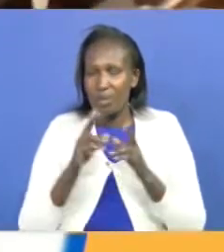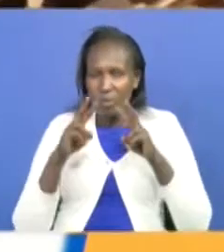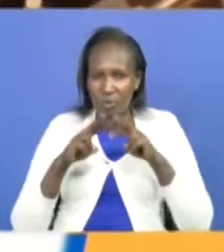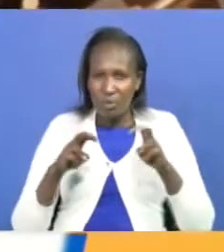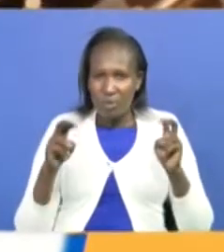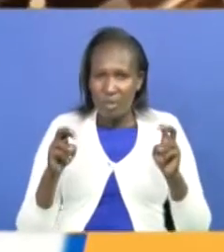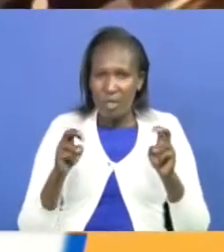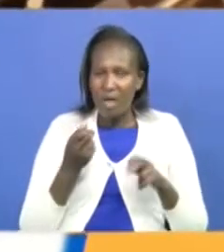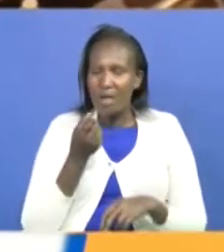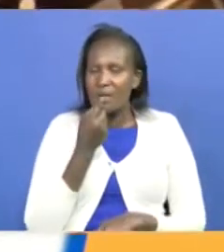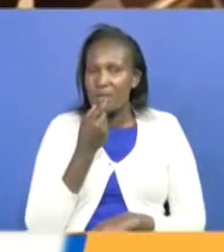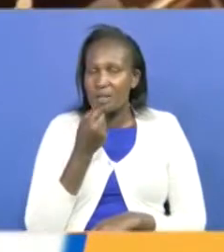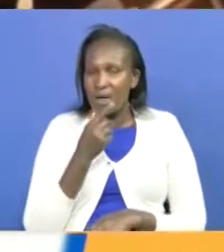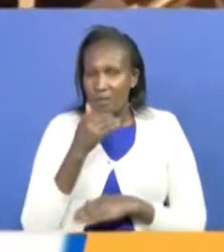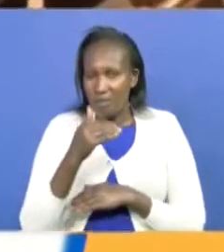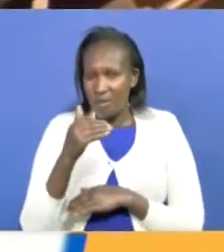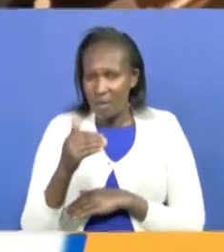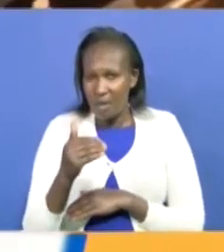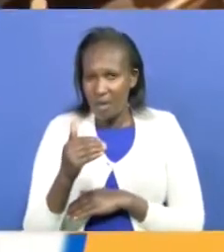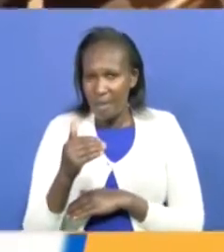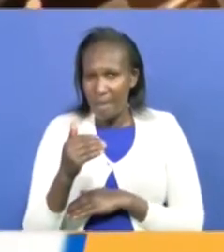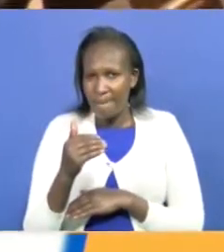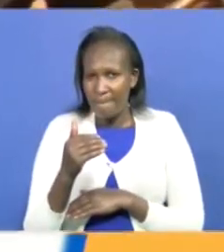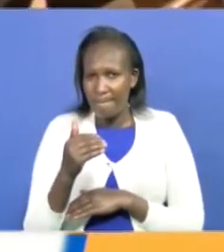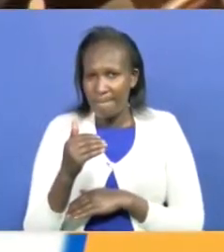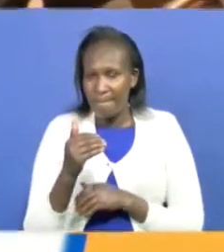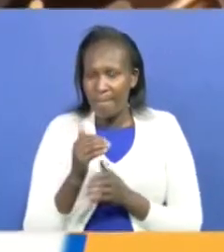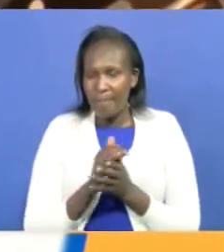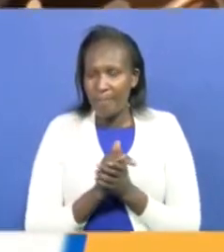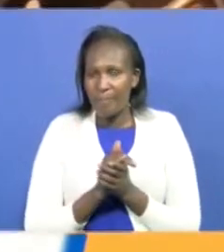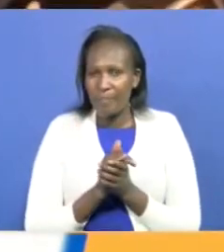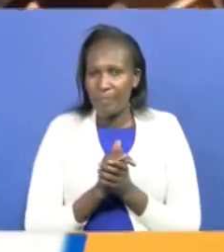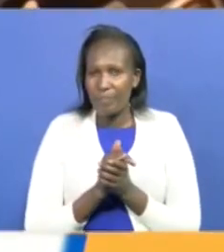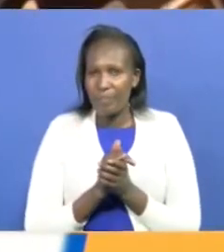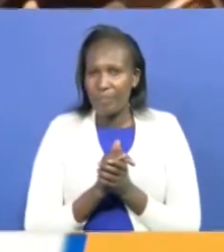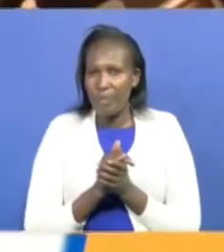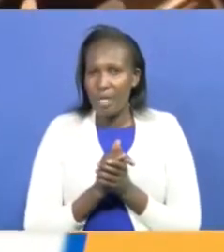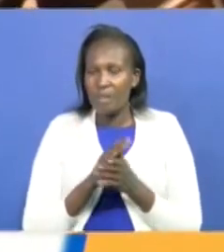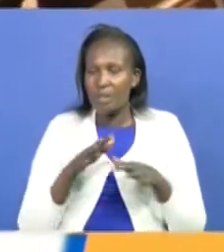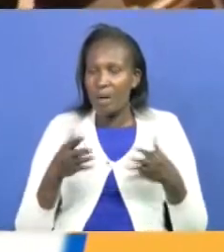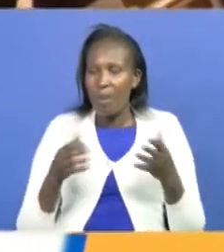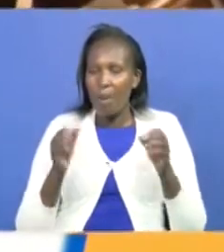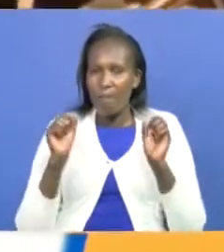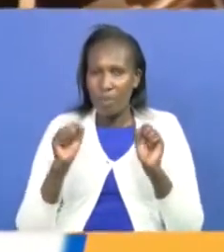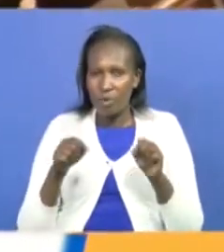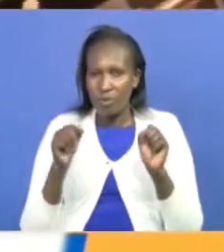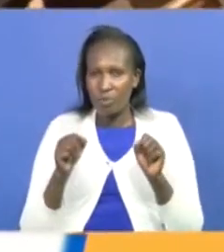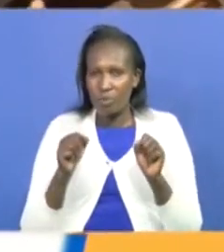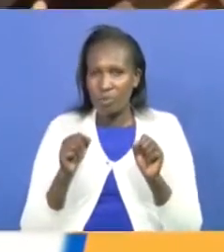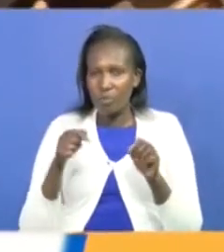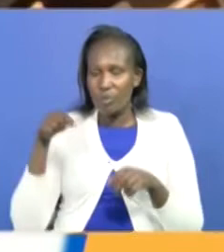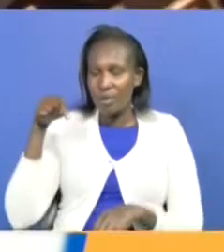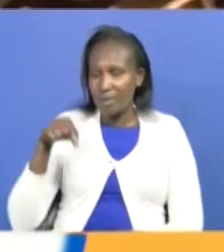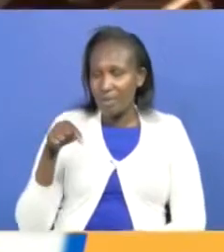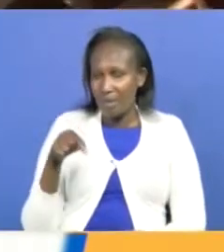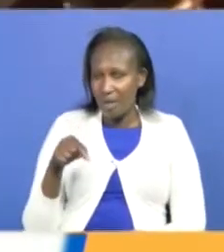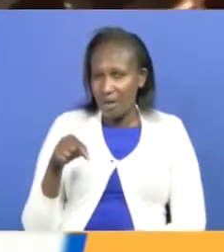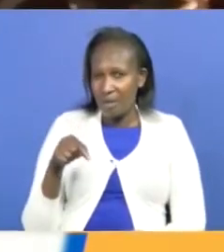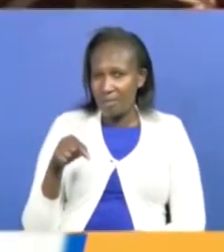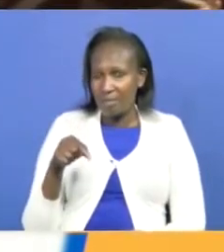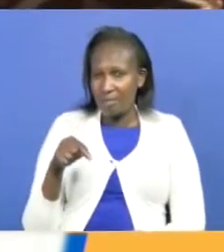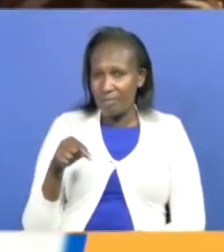further treatment because the doctors have said it is somehow impossible to do it here. They